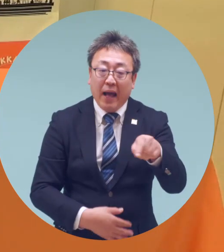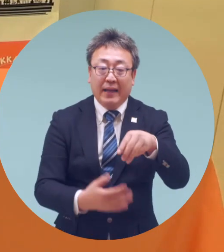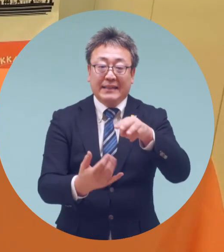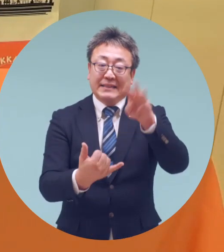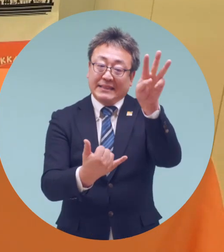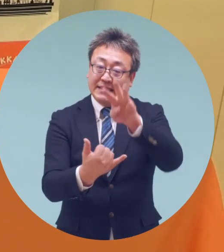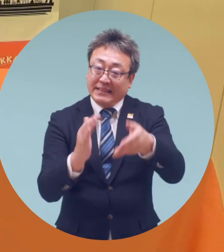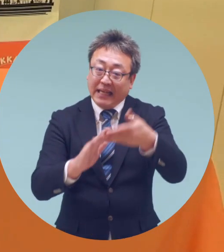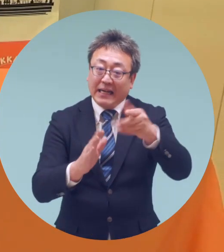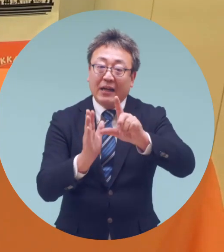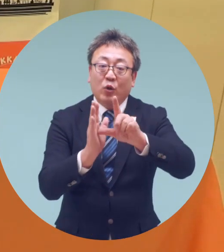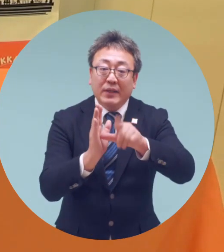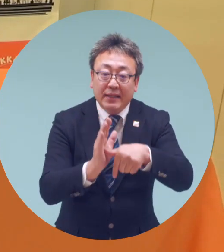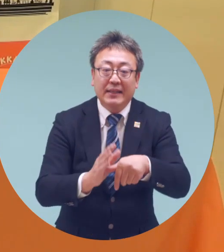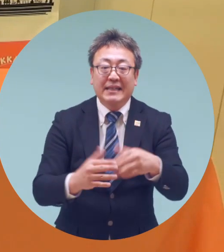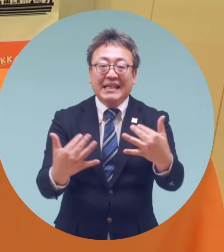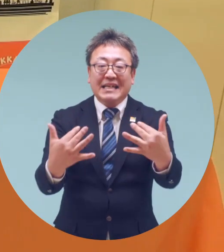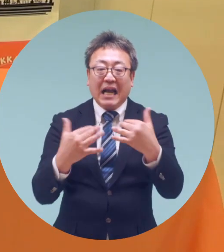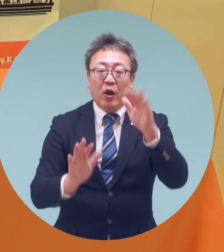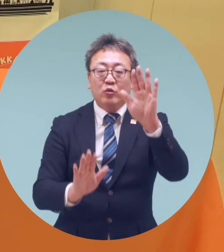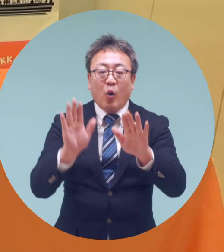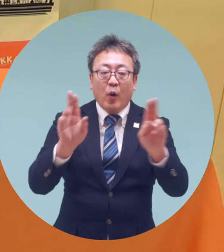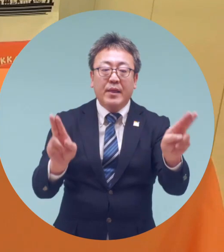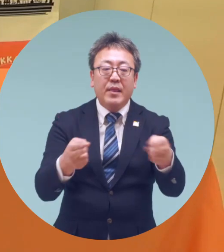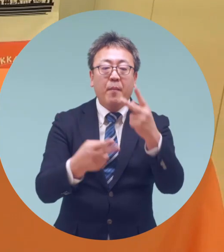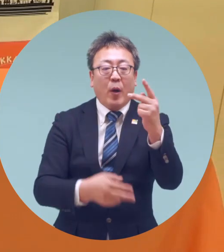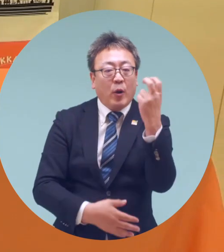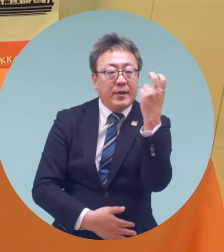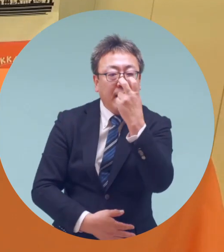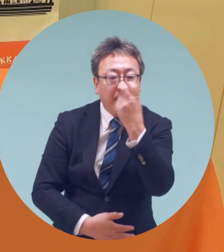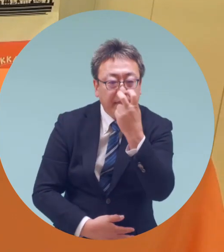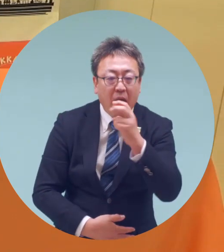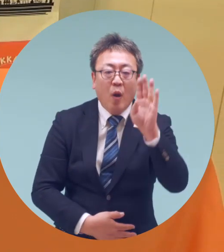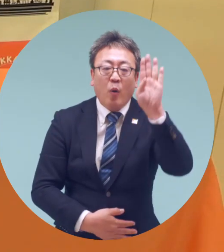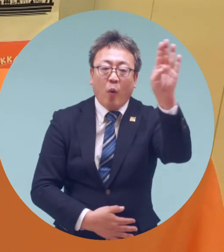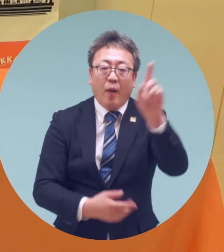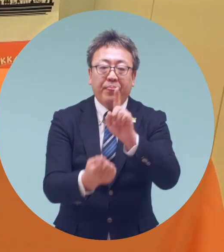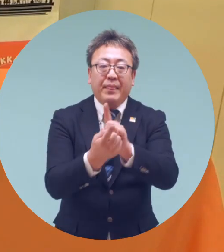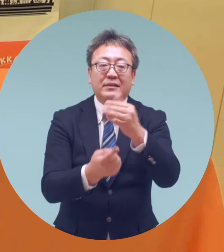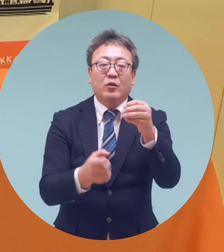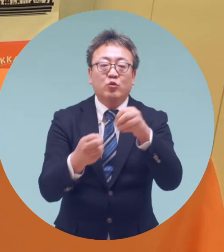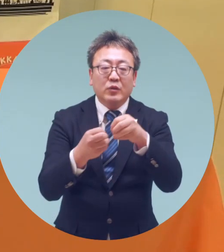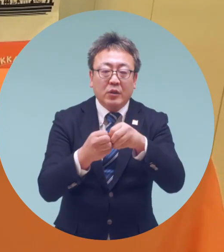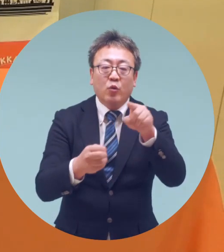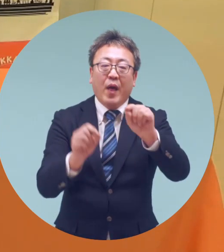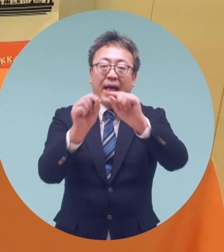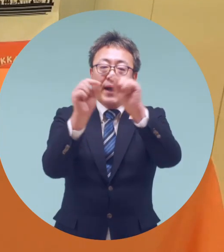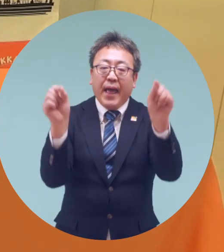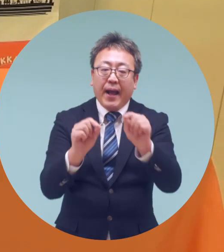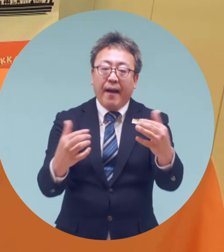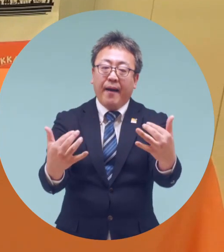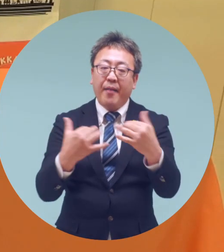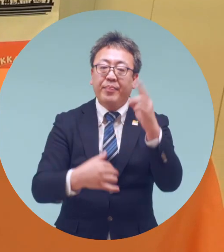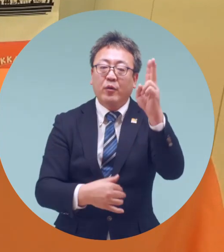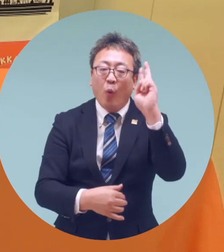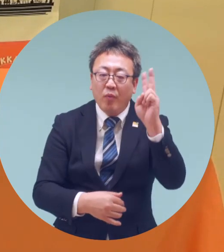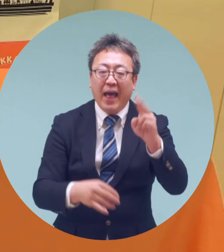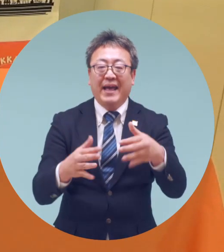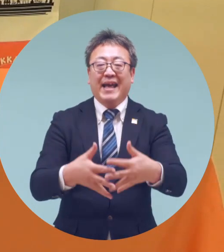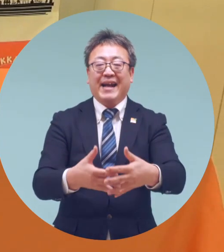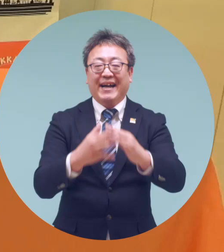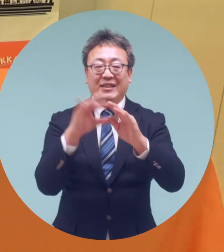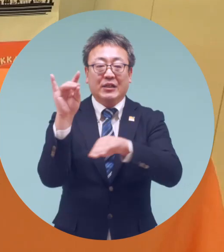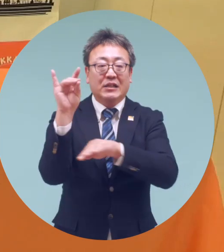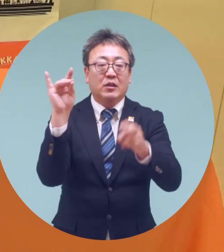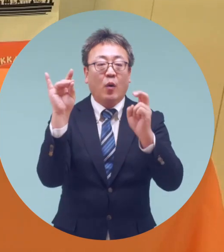災害のたびに被害状況を専門家が調査し、今後の対策を検討し、その結果が反映されるように建築